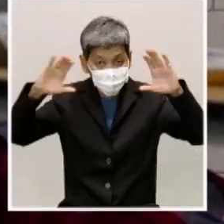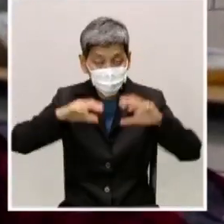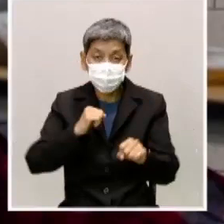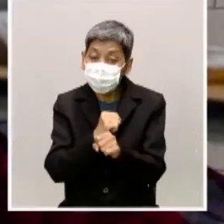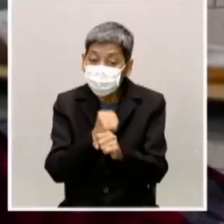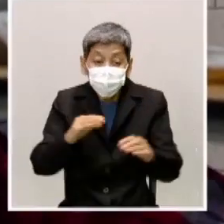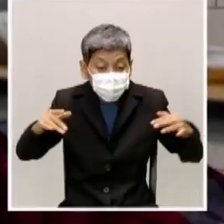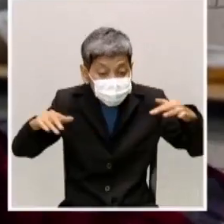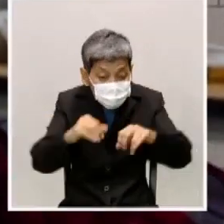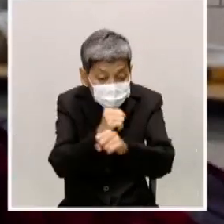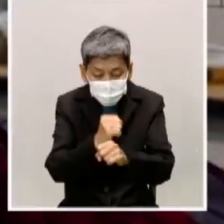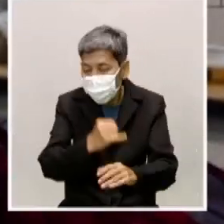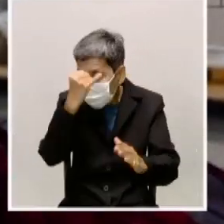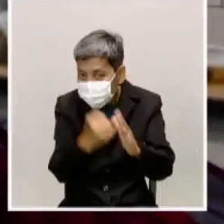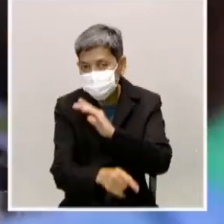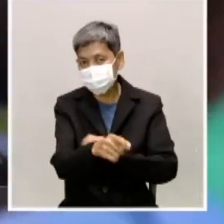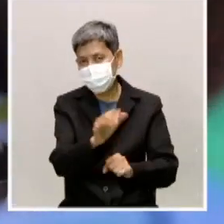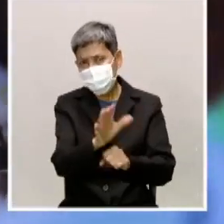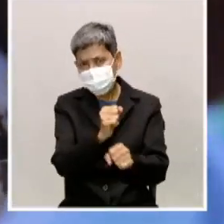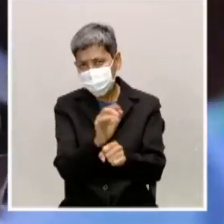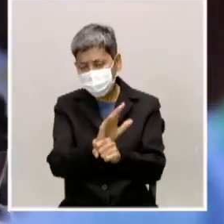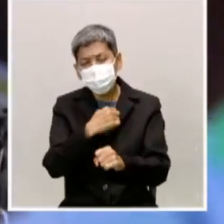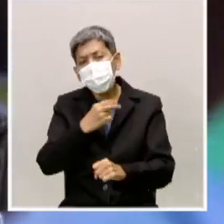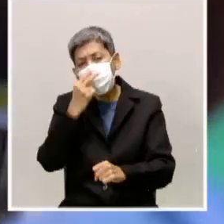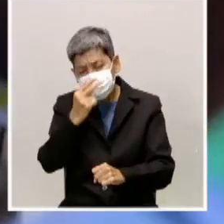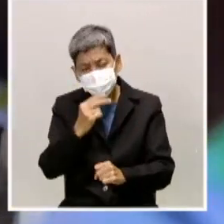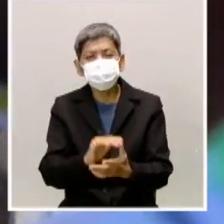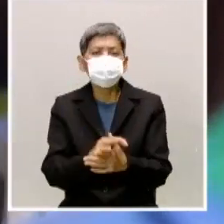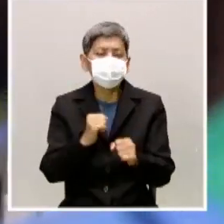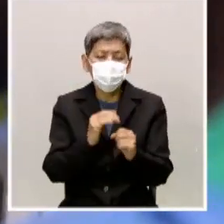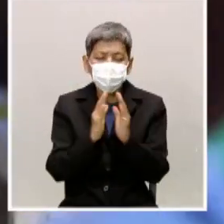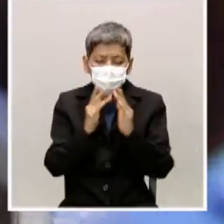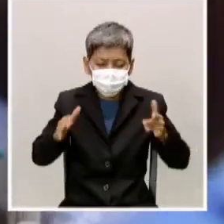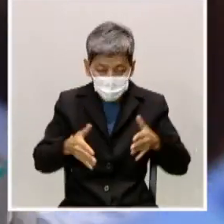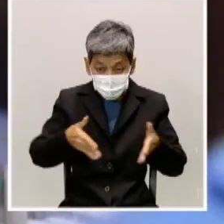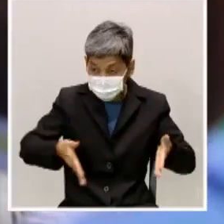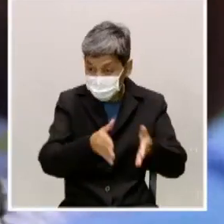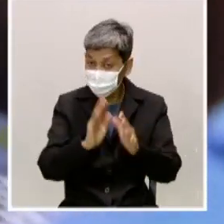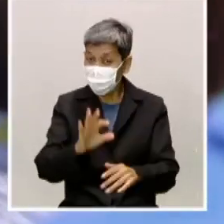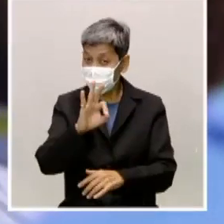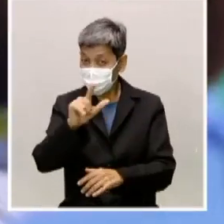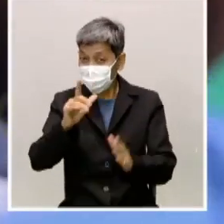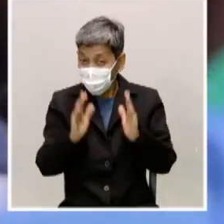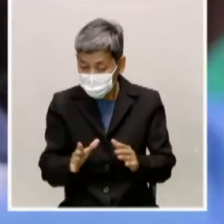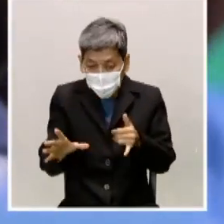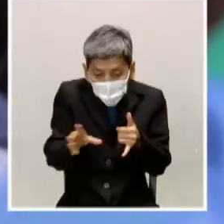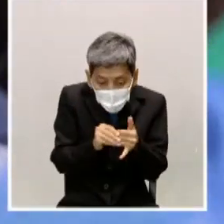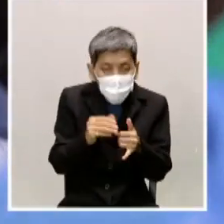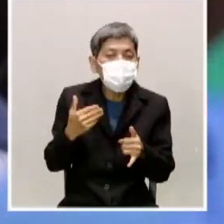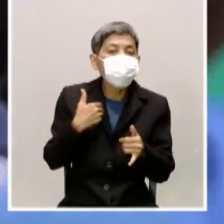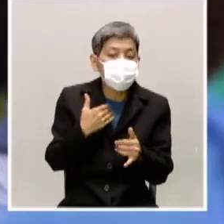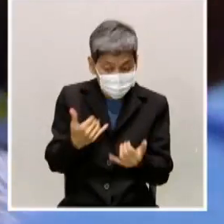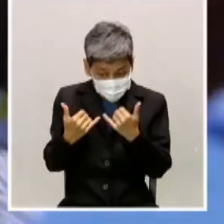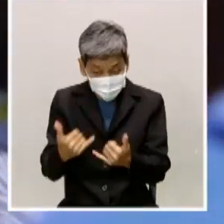ศกาลดังกล่าวถือเป็นความผิดพลาดนะคะคือดูตอนนั้นเนี่ยเทศกาลกุมภเมลามีคนเข้าร่วมงานกว่า9ล้านคนยังติดขนาดนี้นะ